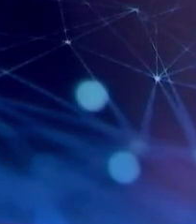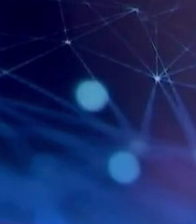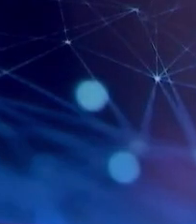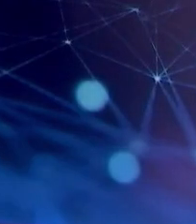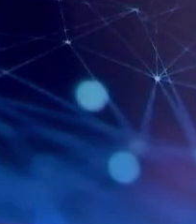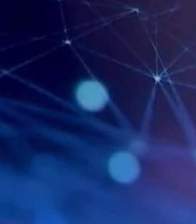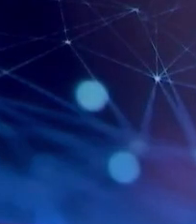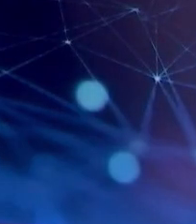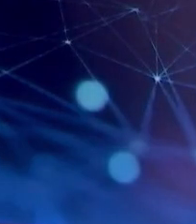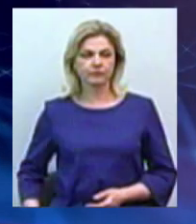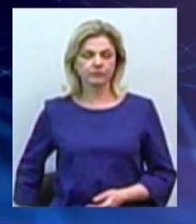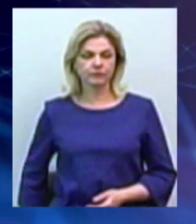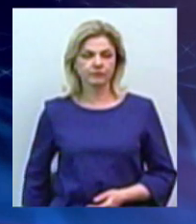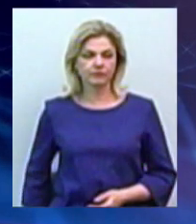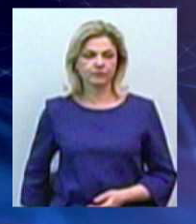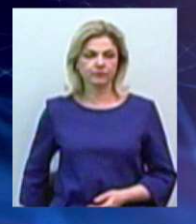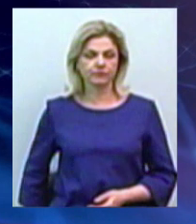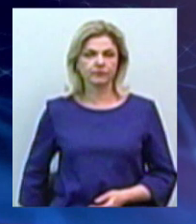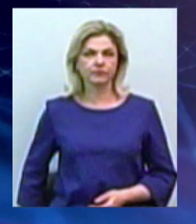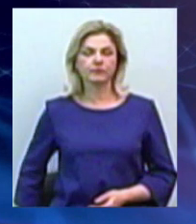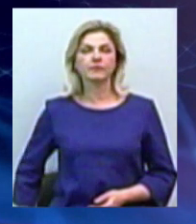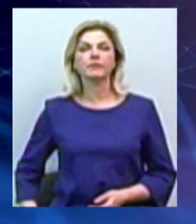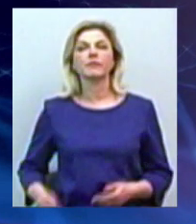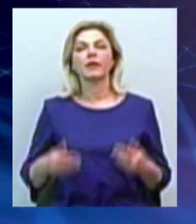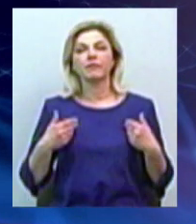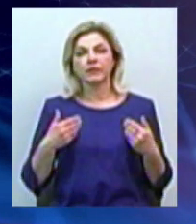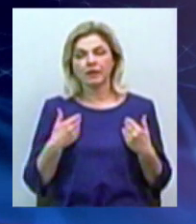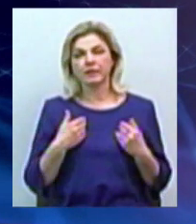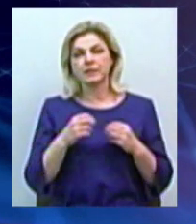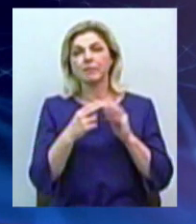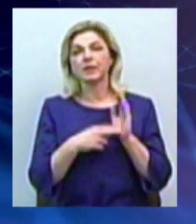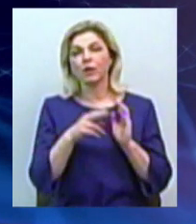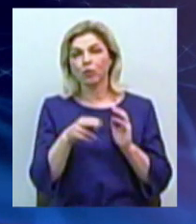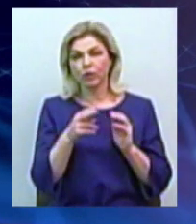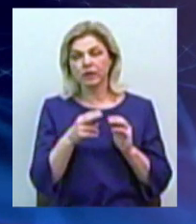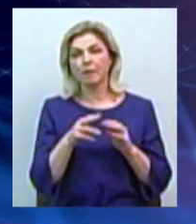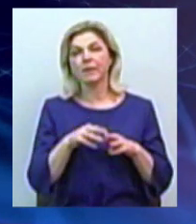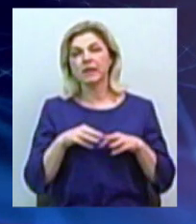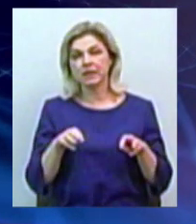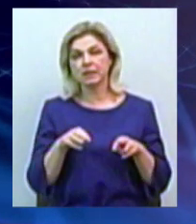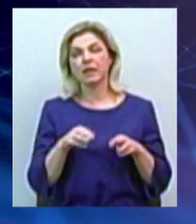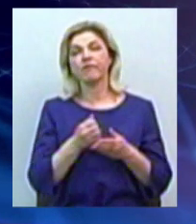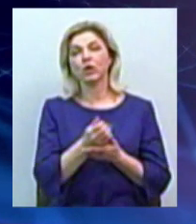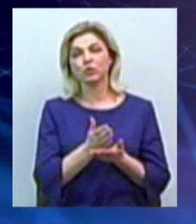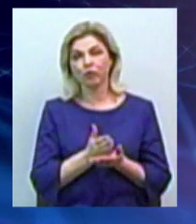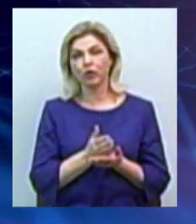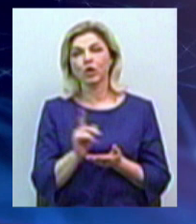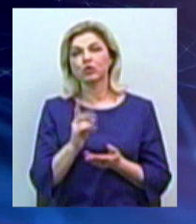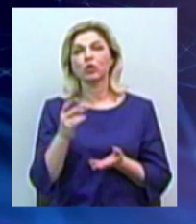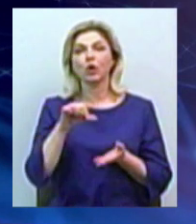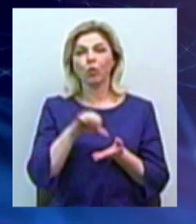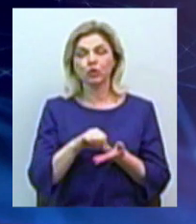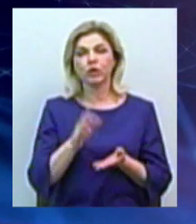Вітаю в прямому ефірі «Тема дня». 17 грудня міністр інфраструктури України Владислав Критлій повідомив, що на участь у конкурсі щодо